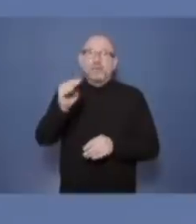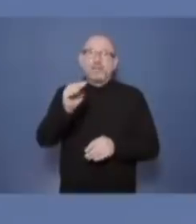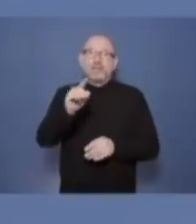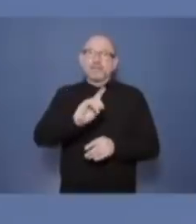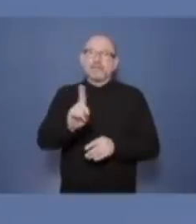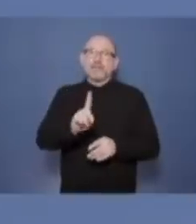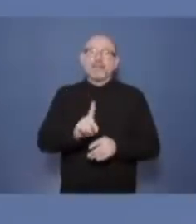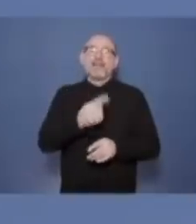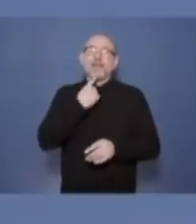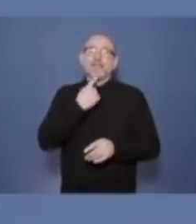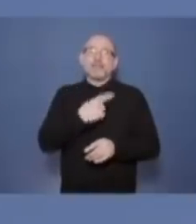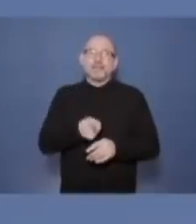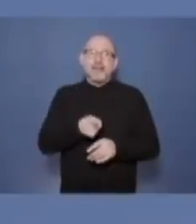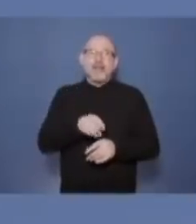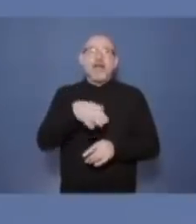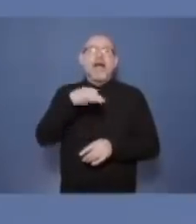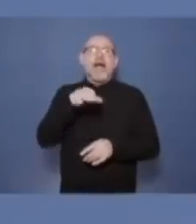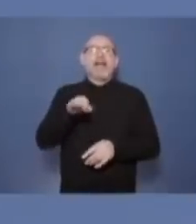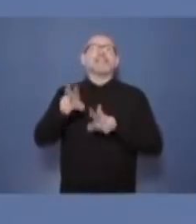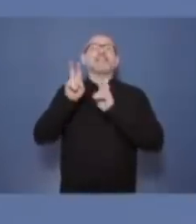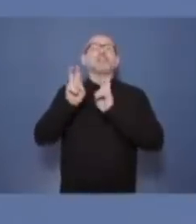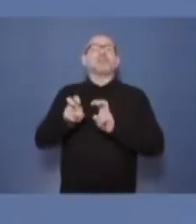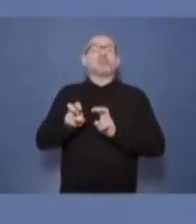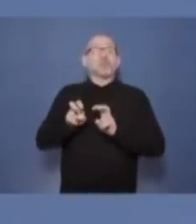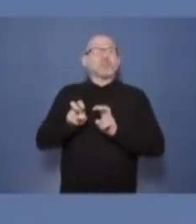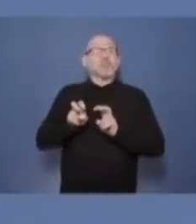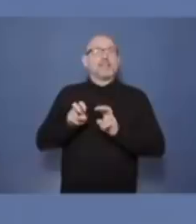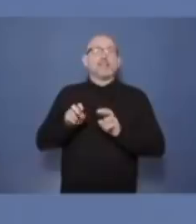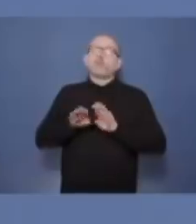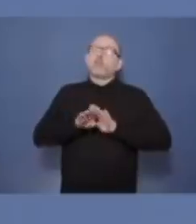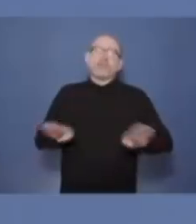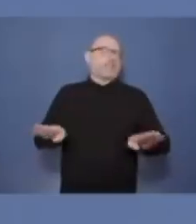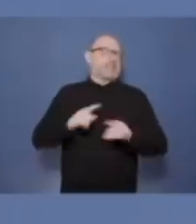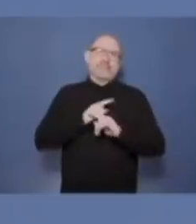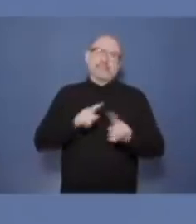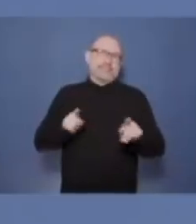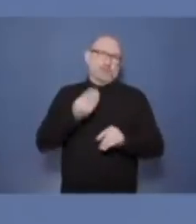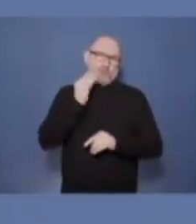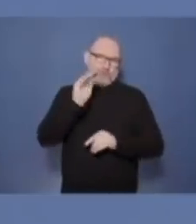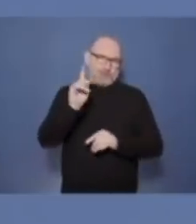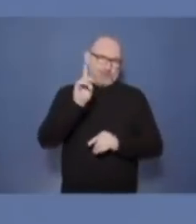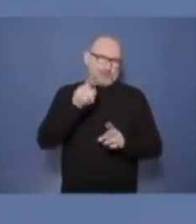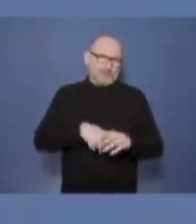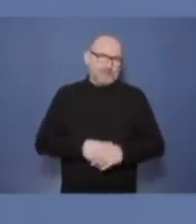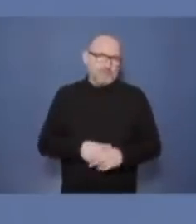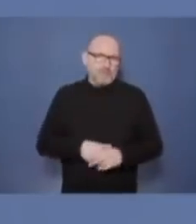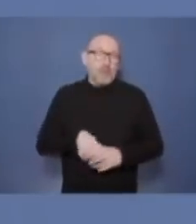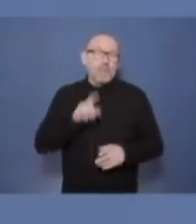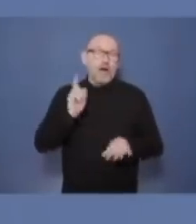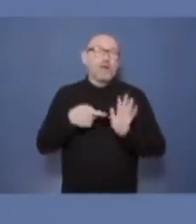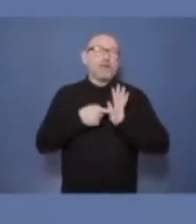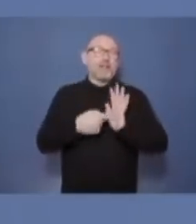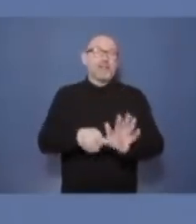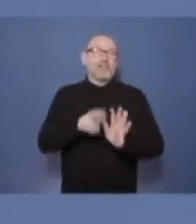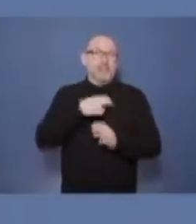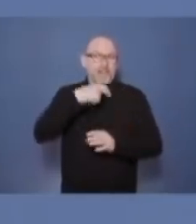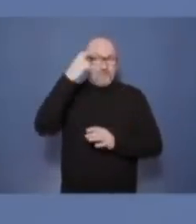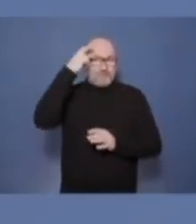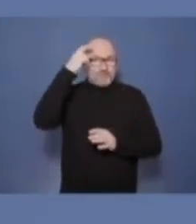grundsätzlich keine einzelnen Studien. Habe aber darauf hingewiesen, dass Wissenschaft in